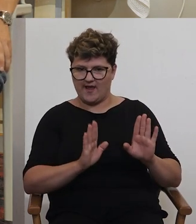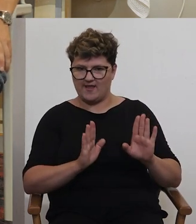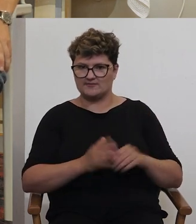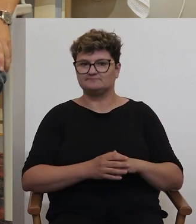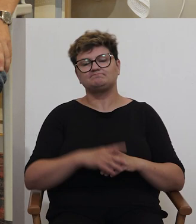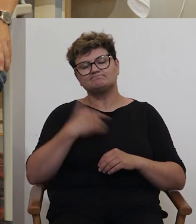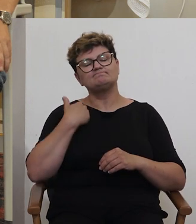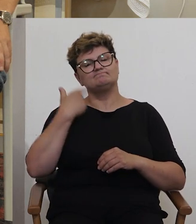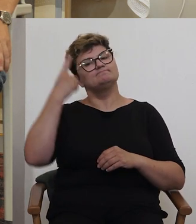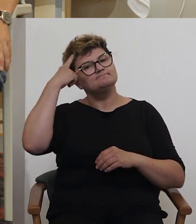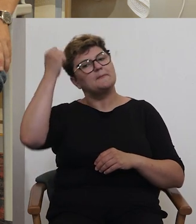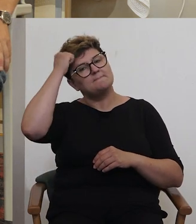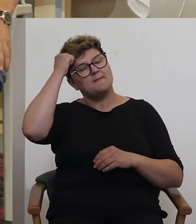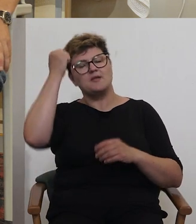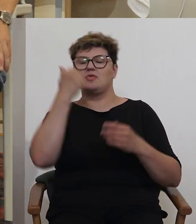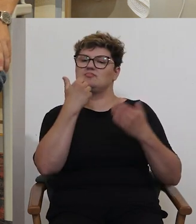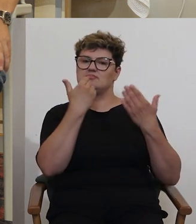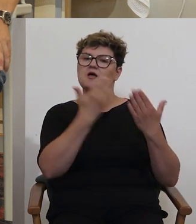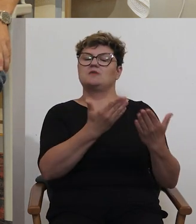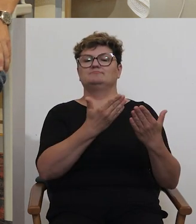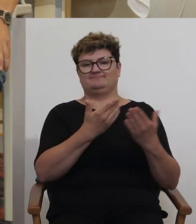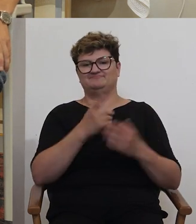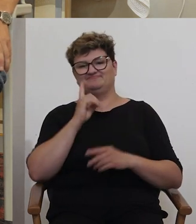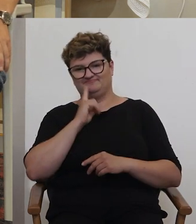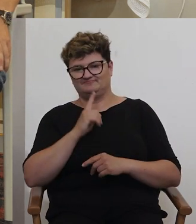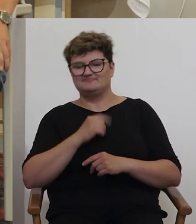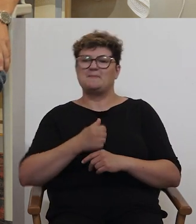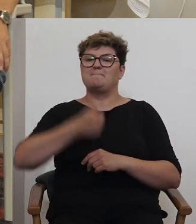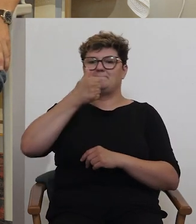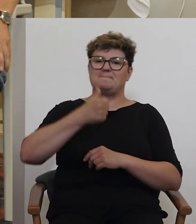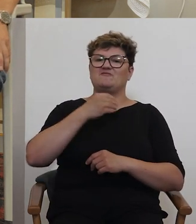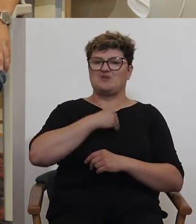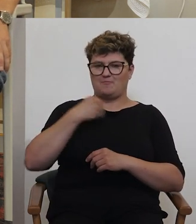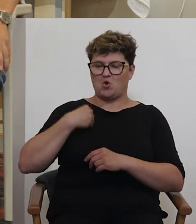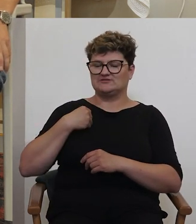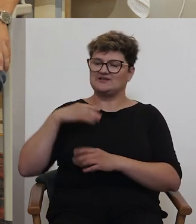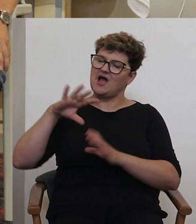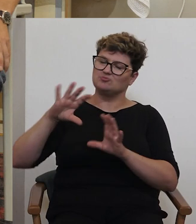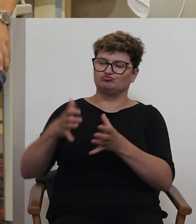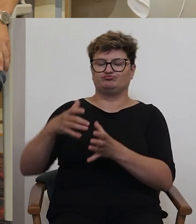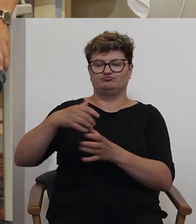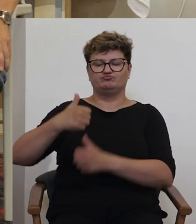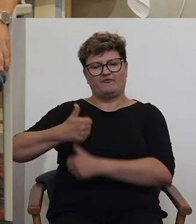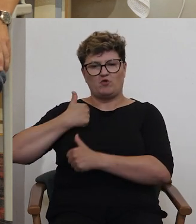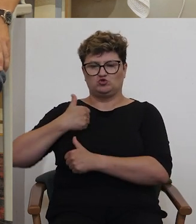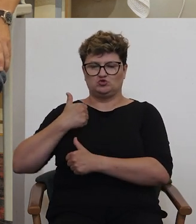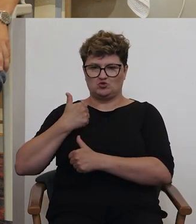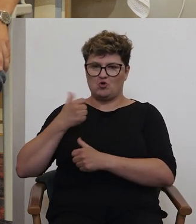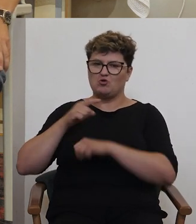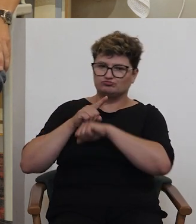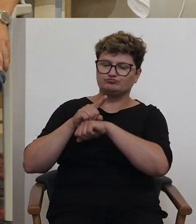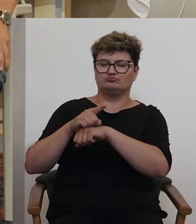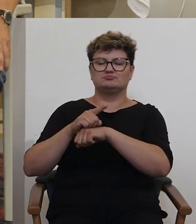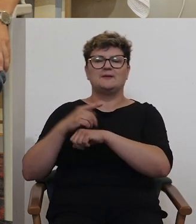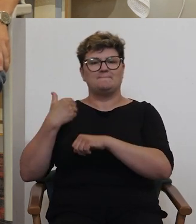miał upamiętnić, o ironio, pierwszą polską brygadę pancerną, która symbolicznie wzięła udział